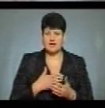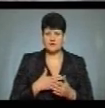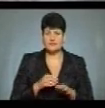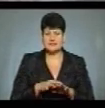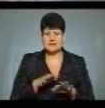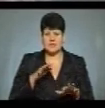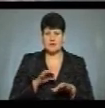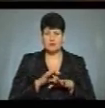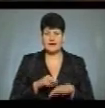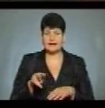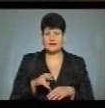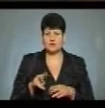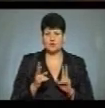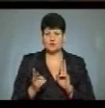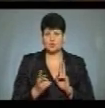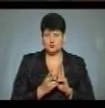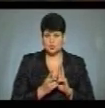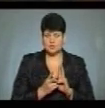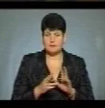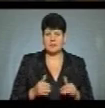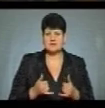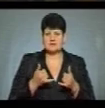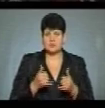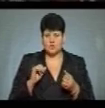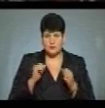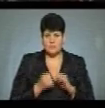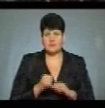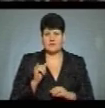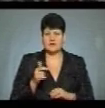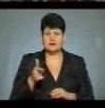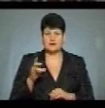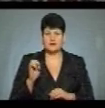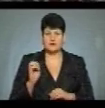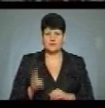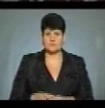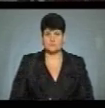школи провели літературну зустріч, присвячену пам'яті Івана Гнатюка.